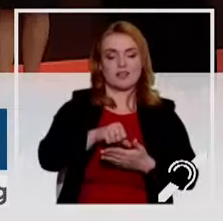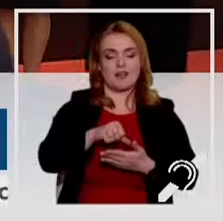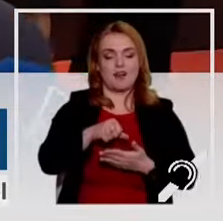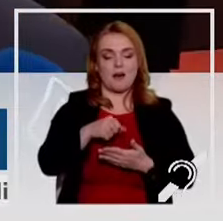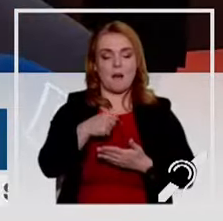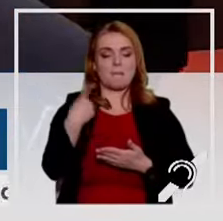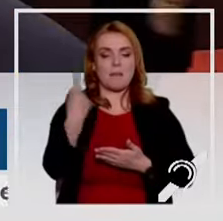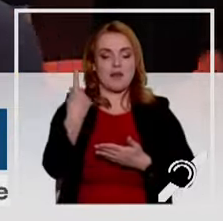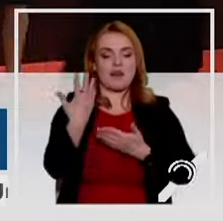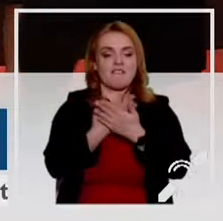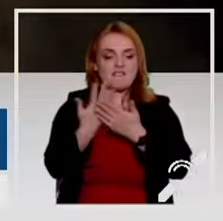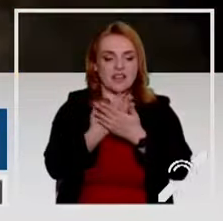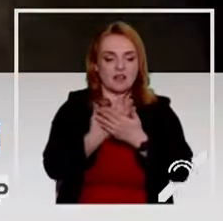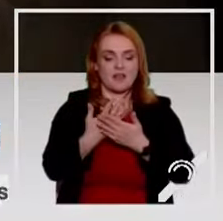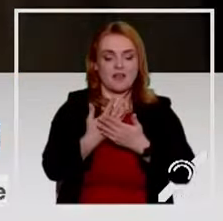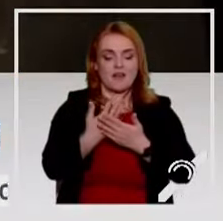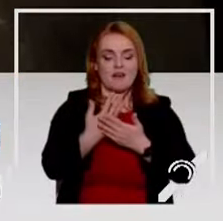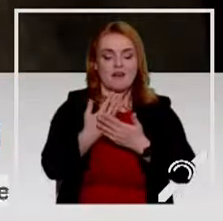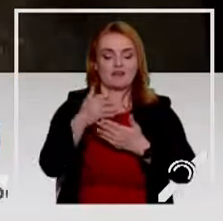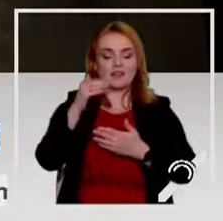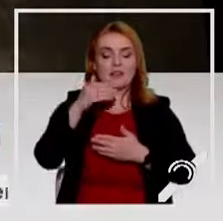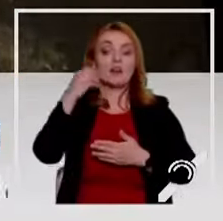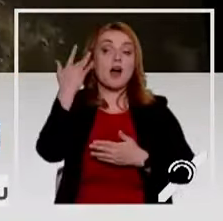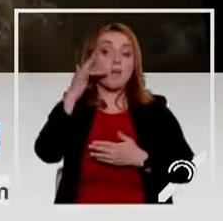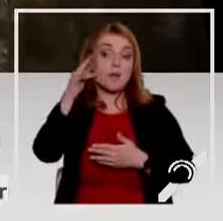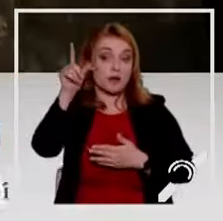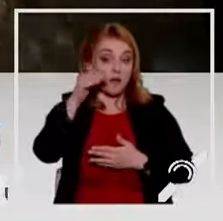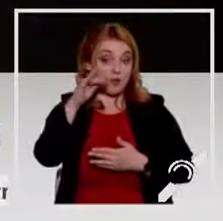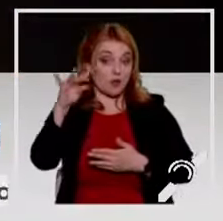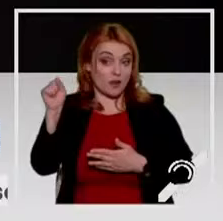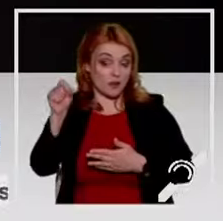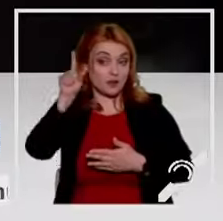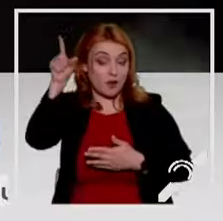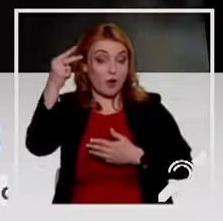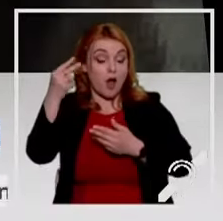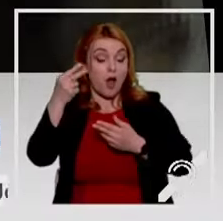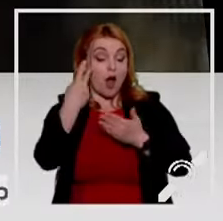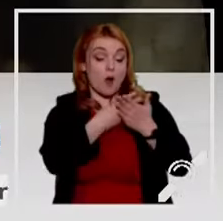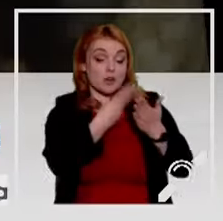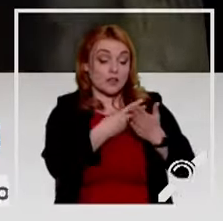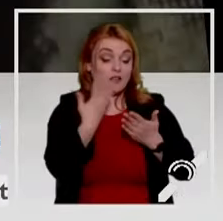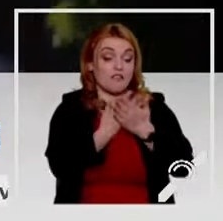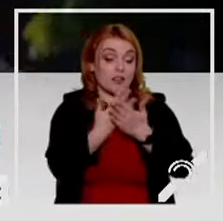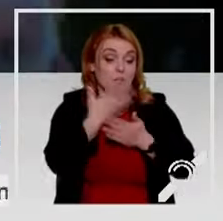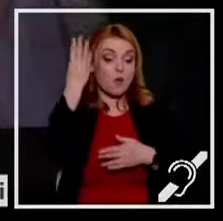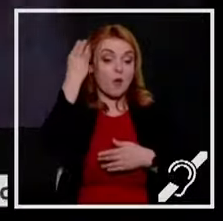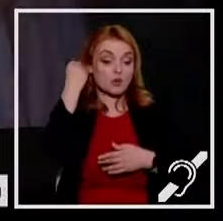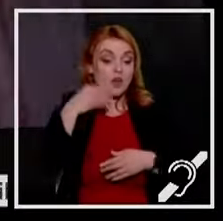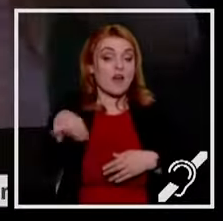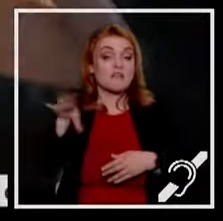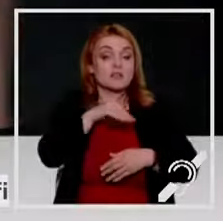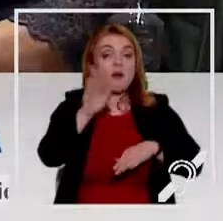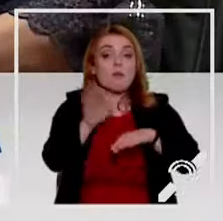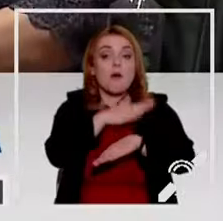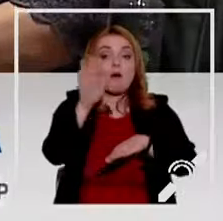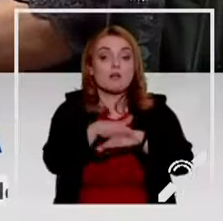filmului acum câteva zile în Florida, la Hollywood. Toată lumea de acolo ne-au dat sigur câștigători. Au spus că nu poate să